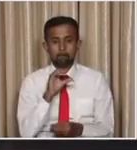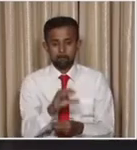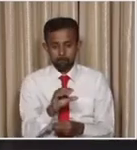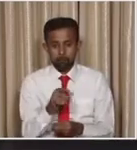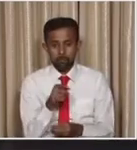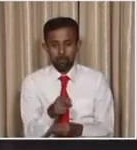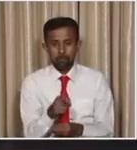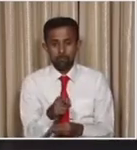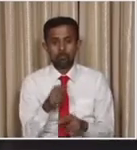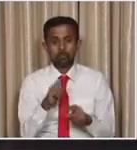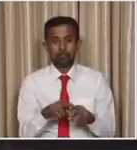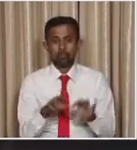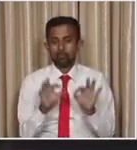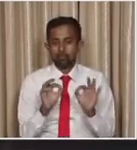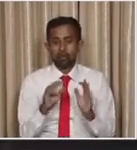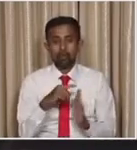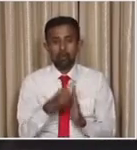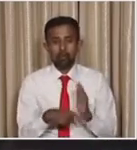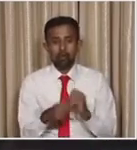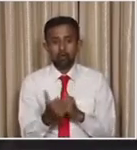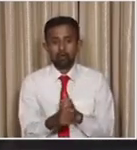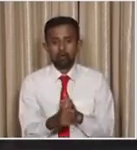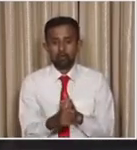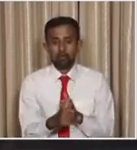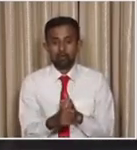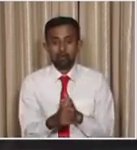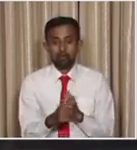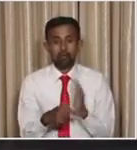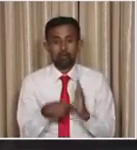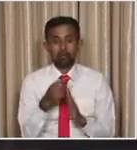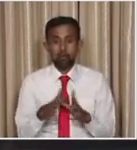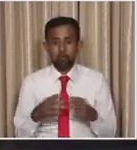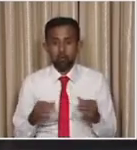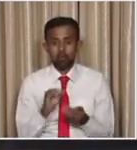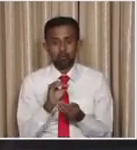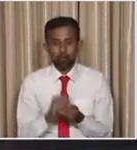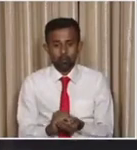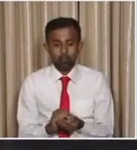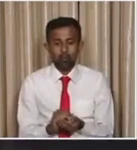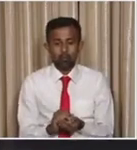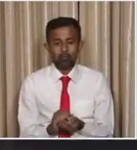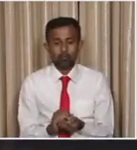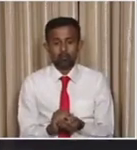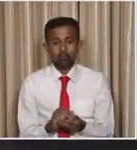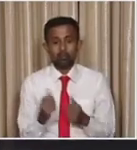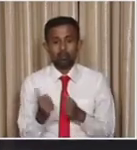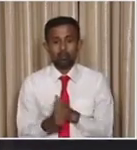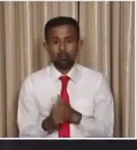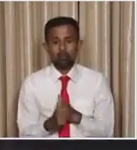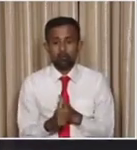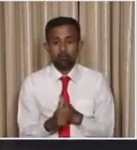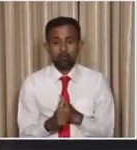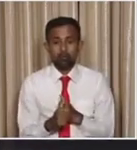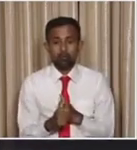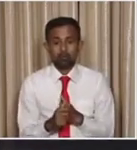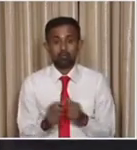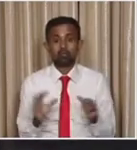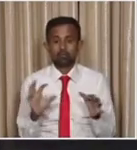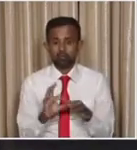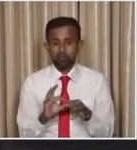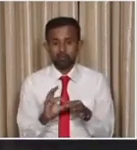ආයෝජකයන්ට බොහොම මිත්‍රශීලී රටක් හදන්න ජාතික සම්පත් හා උරුමයන් රැකගනිමින් එවන් නිෂ්පාදන ආර්ථිකයකට සම්බන්ධ